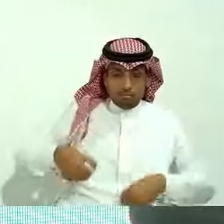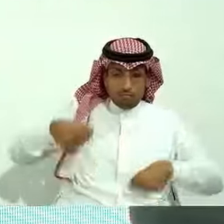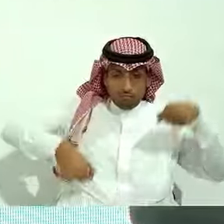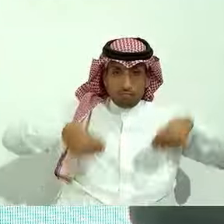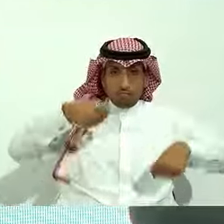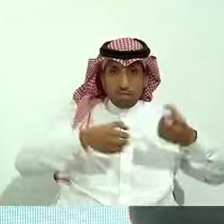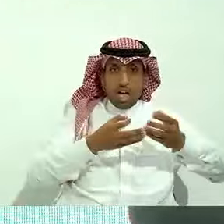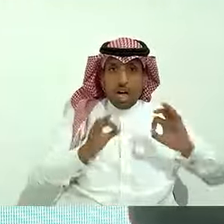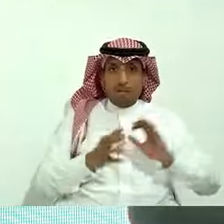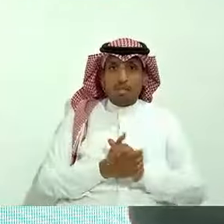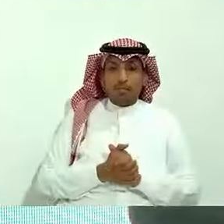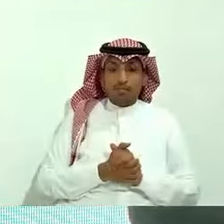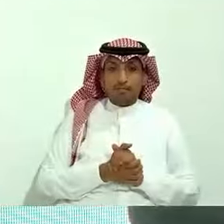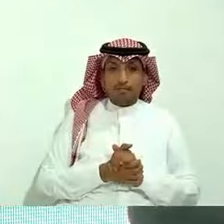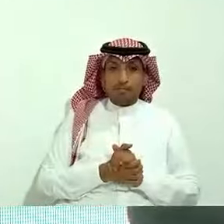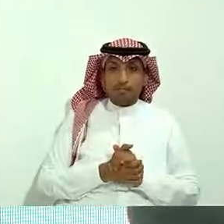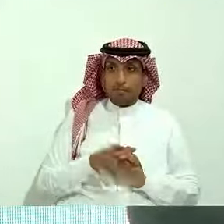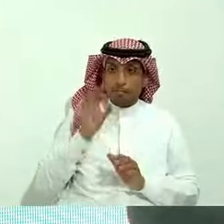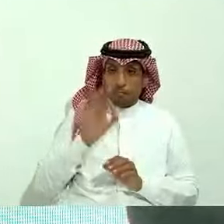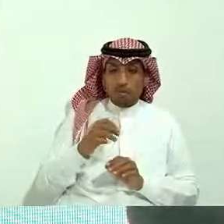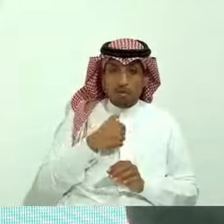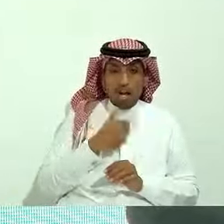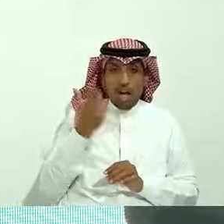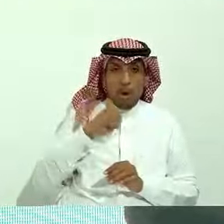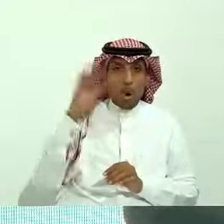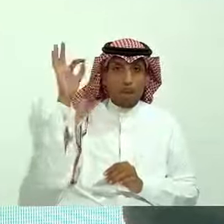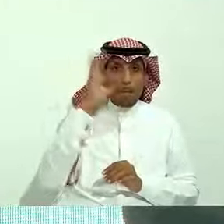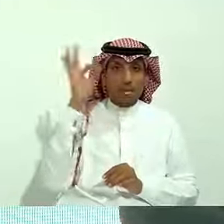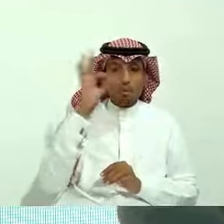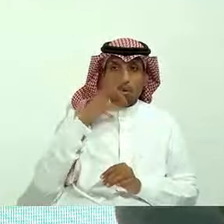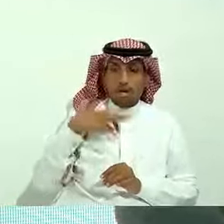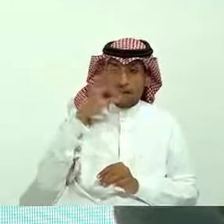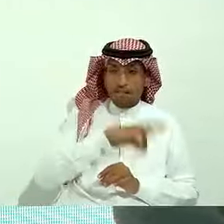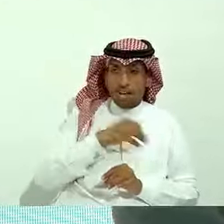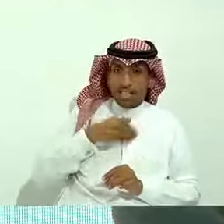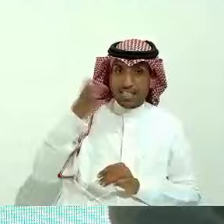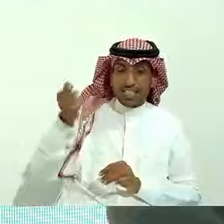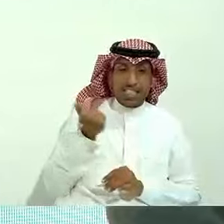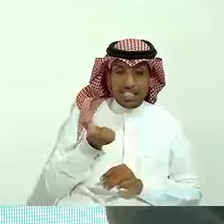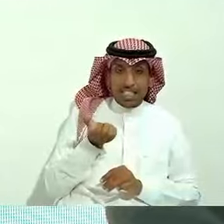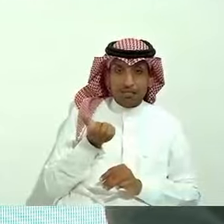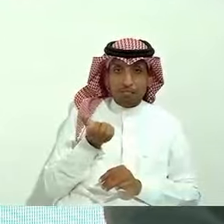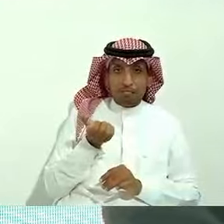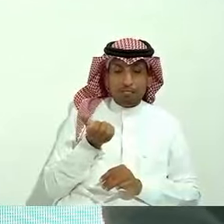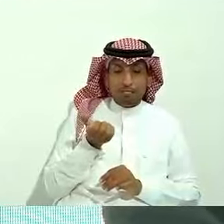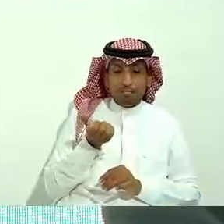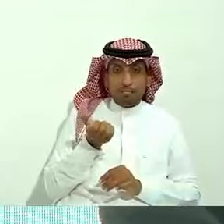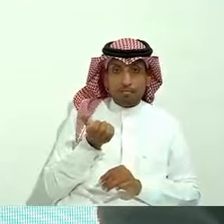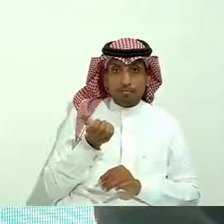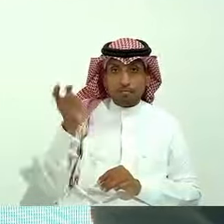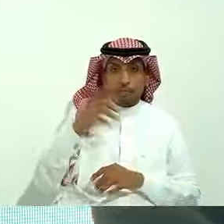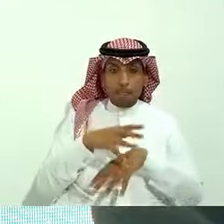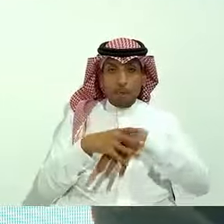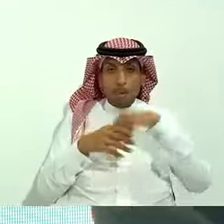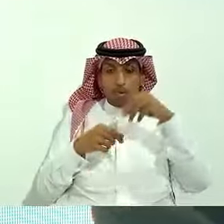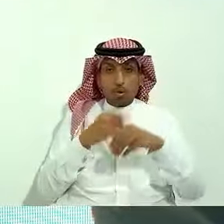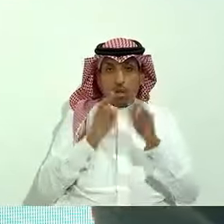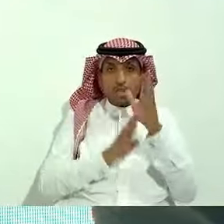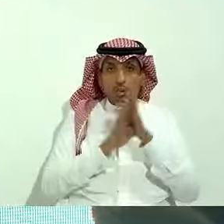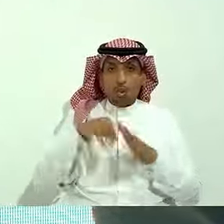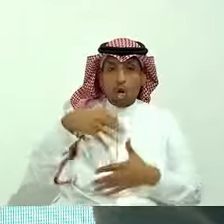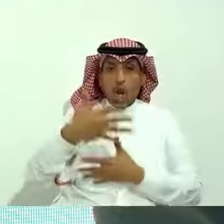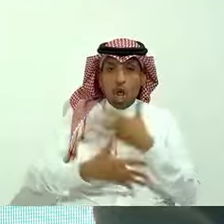مكان. استفدت من البدو لما رحت القصيم، يوم مشروع تطوير الحرف،